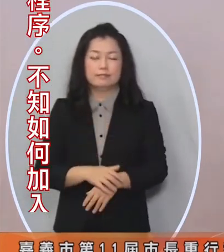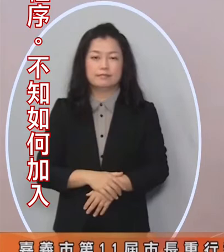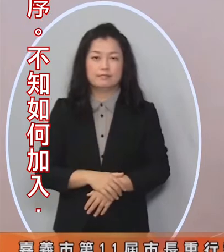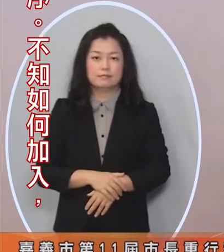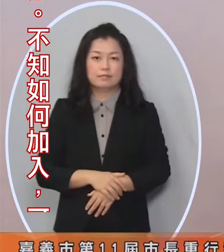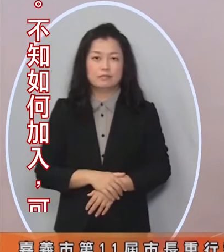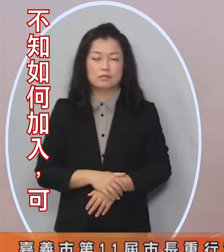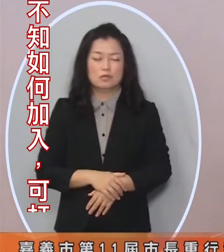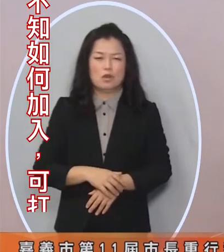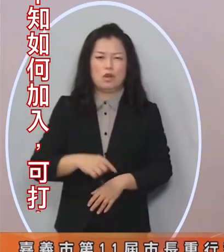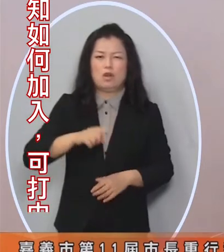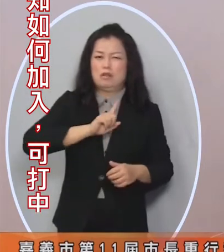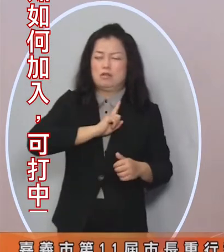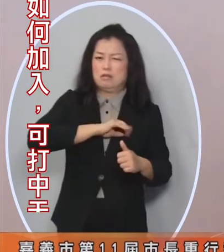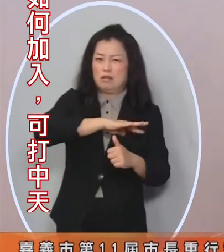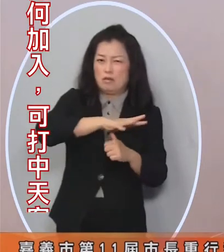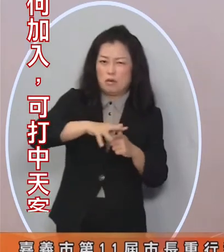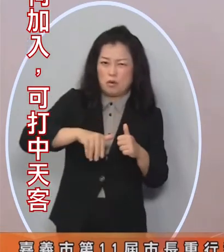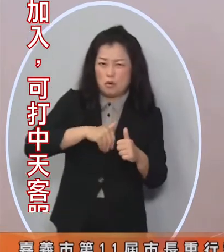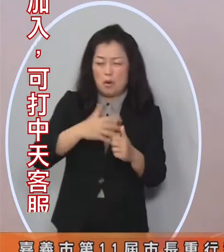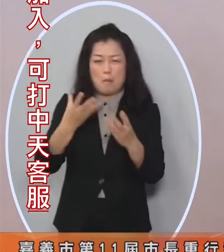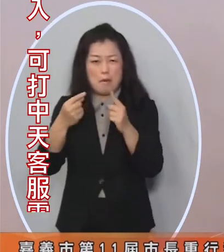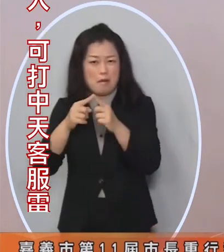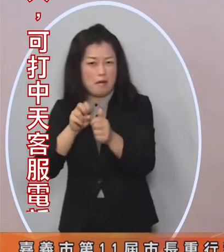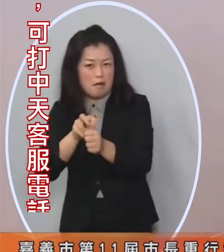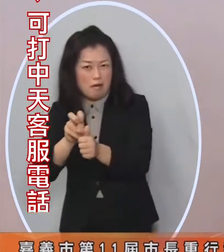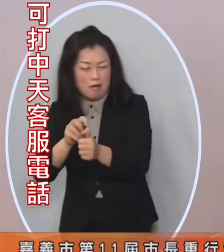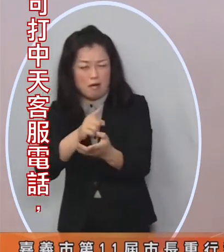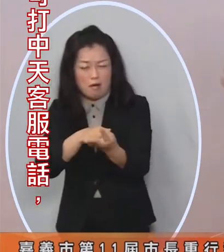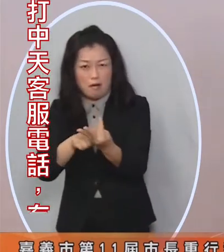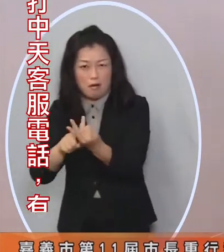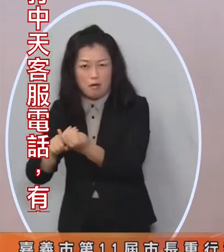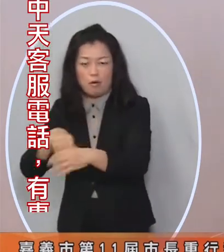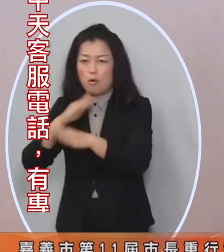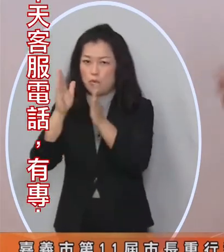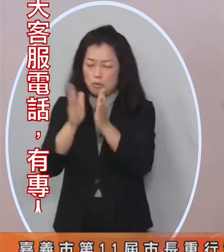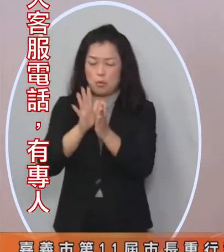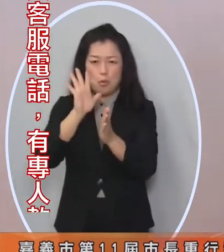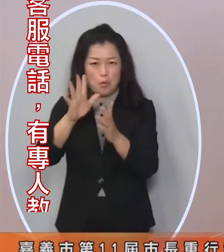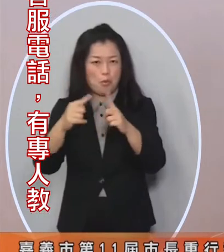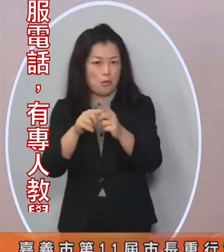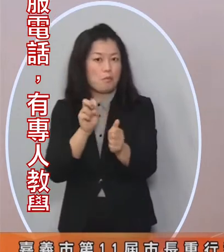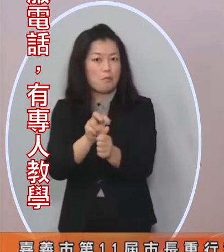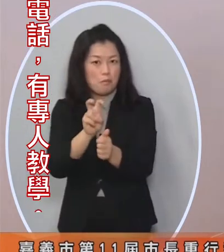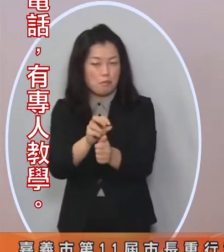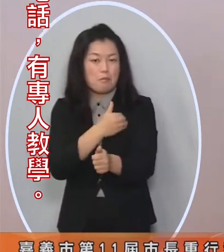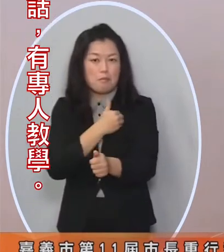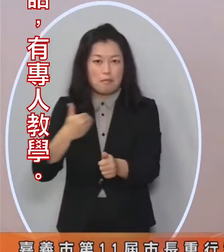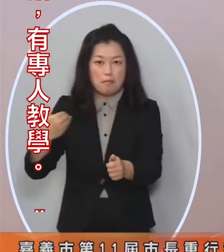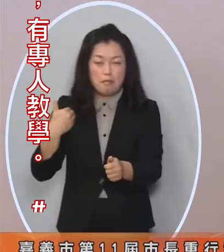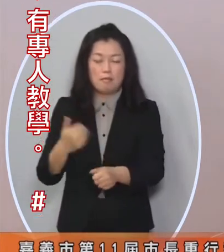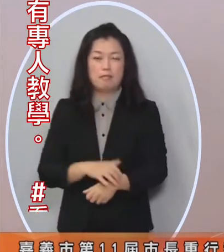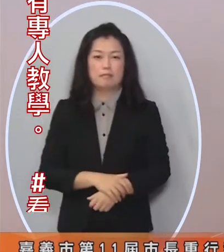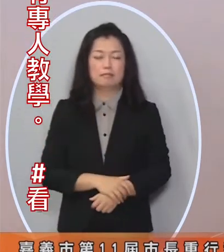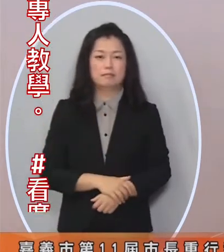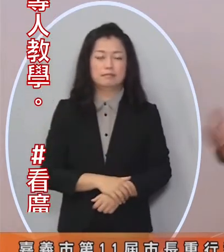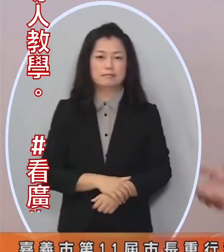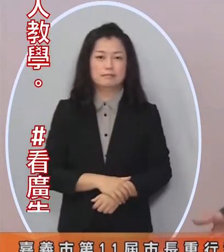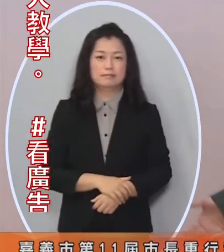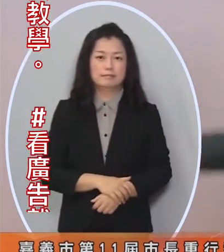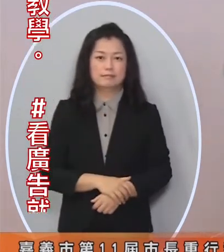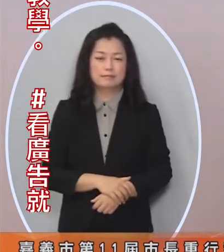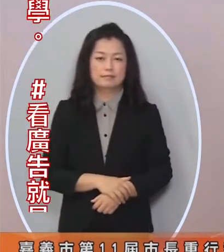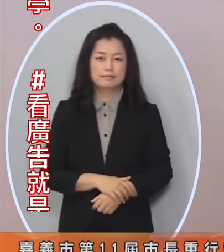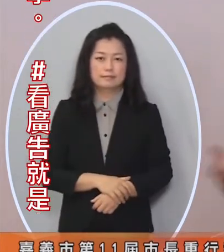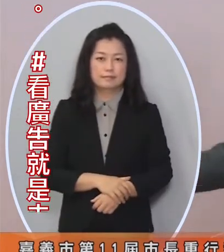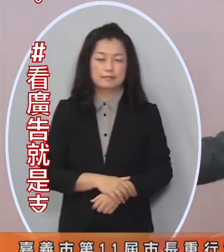鳏寡孤独废疾者，皆有所养啊。啊，就是这老的啊，这无长脚长手的残障的，你就